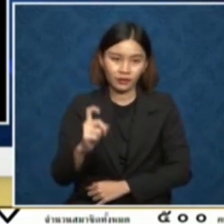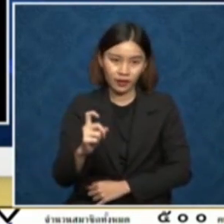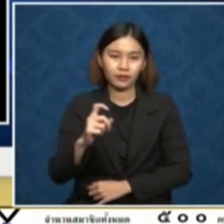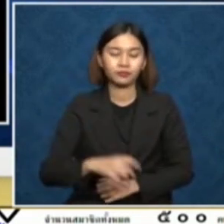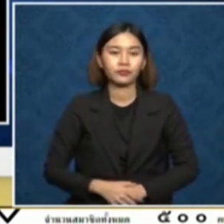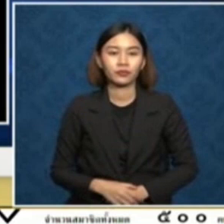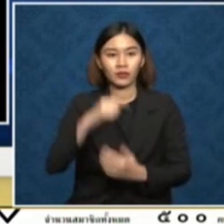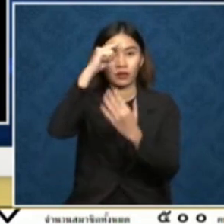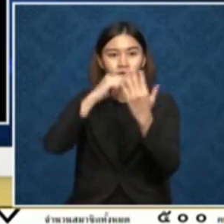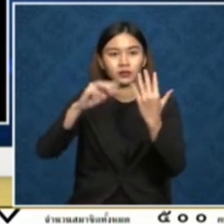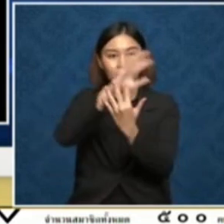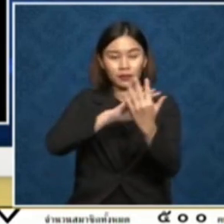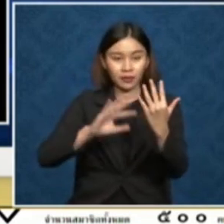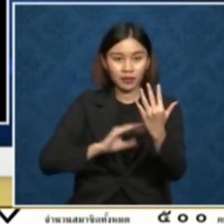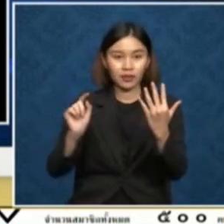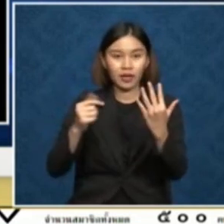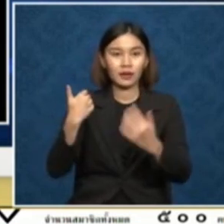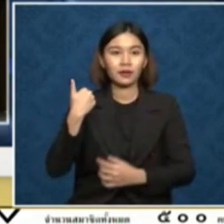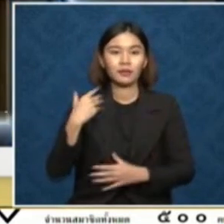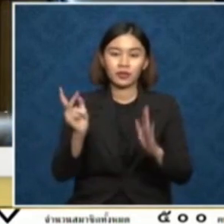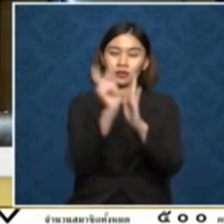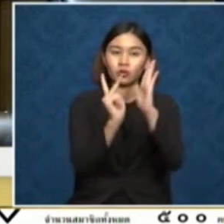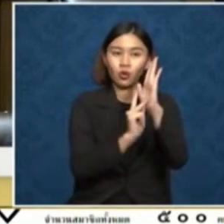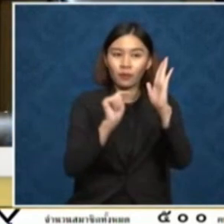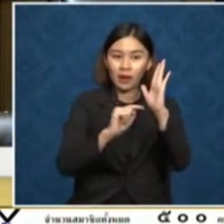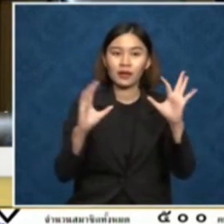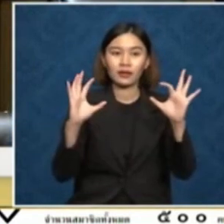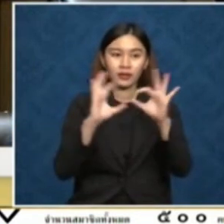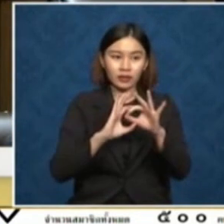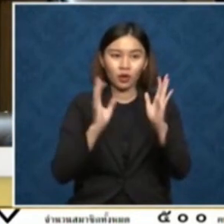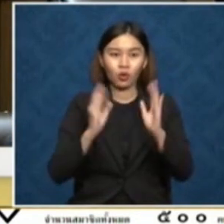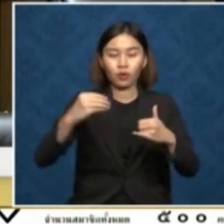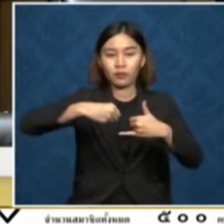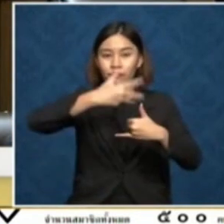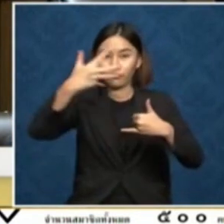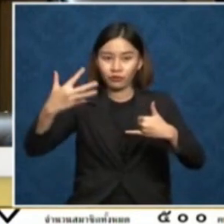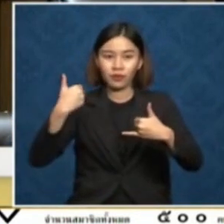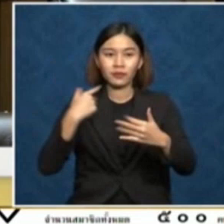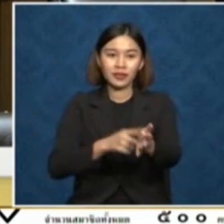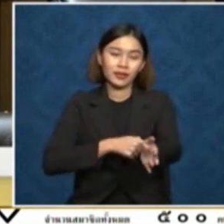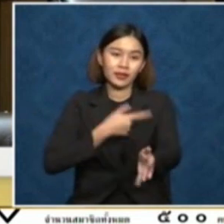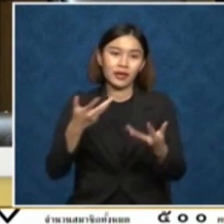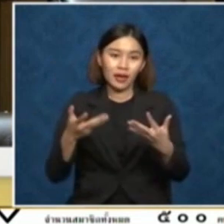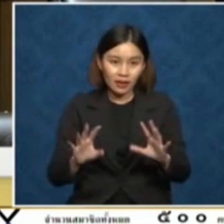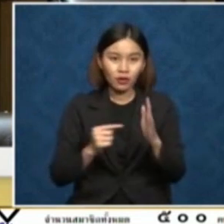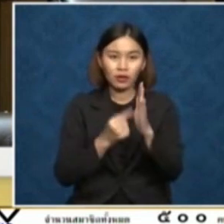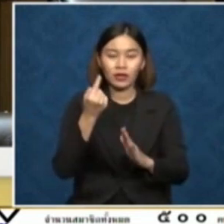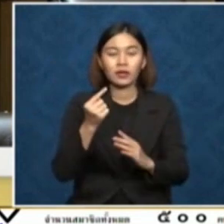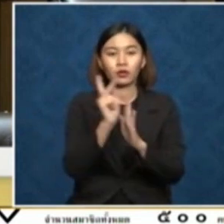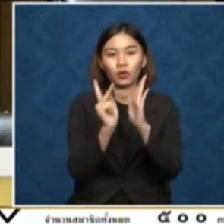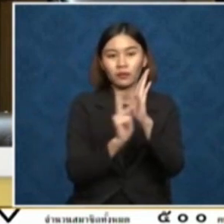ากมามากมายขนาดไหนนะคะที่จะทำให้สังคมยอมรับตัวเองเขามีที่ยืนของตัวเองและมีสิทธิเท่าเทียมกับเพ